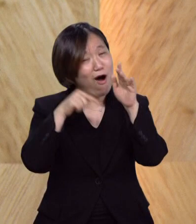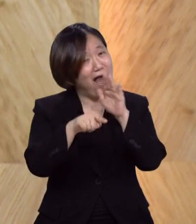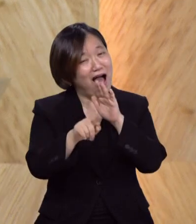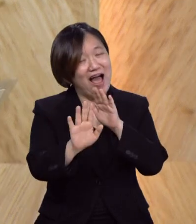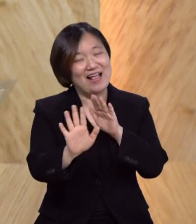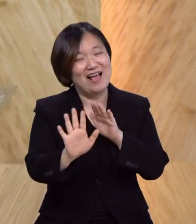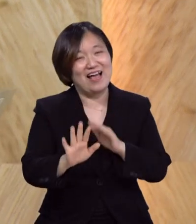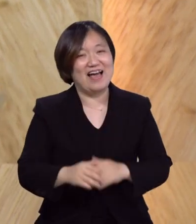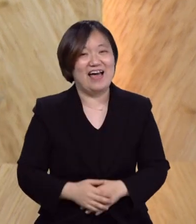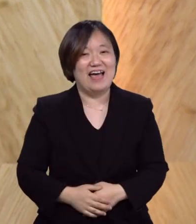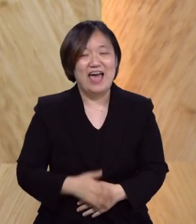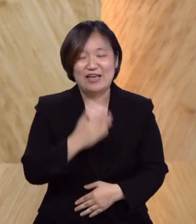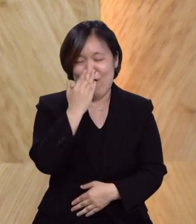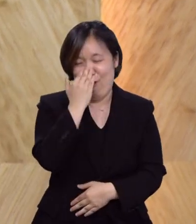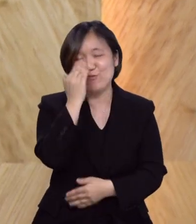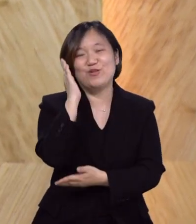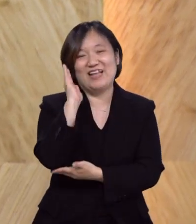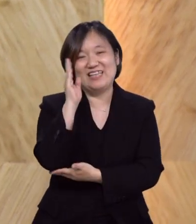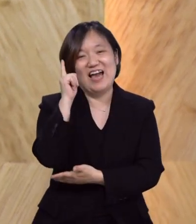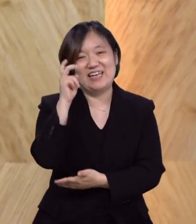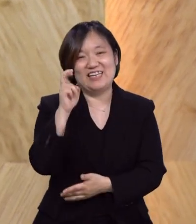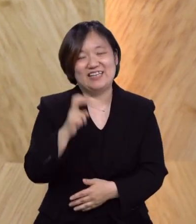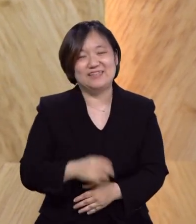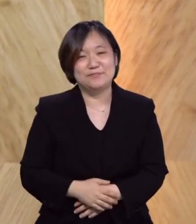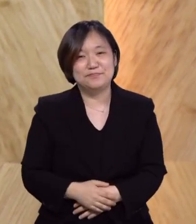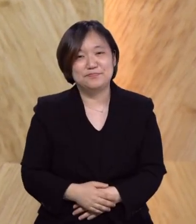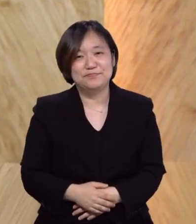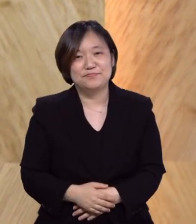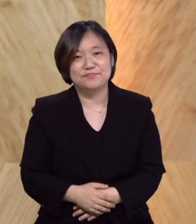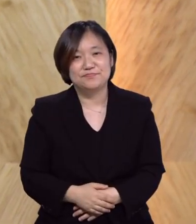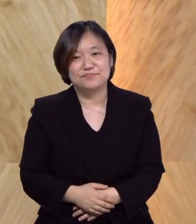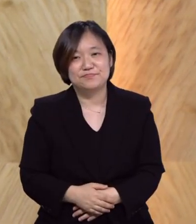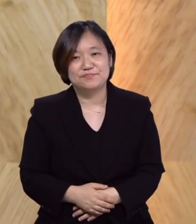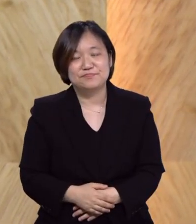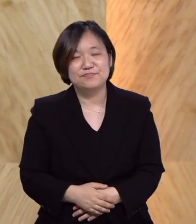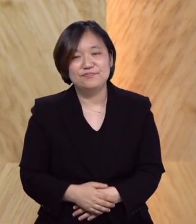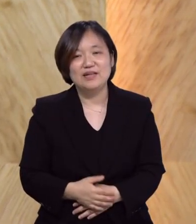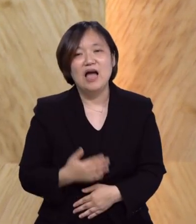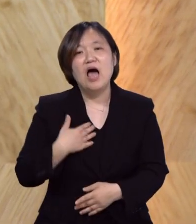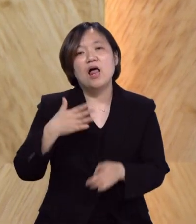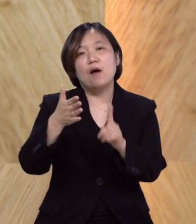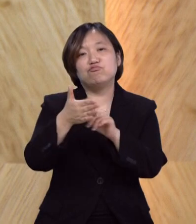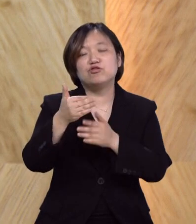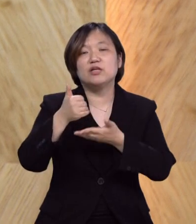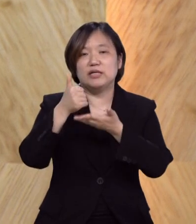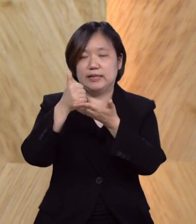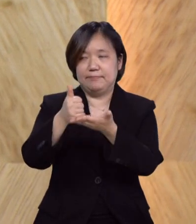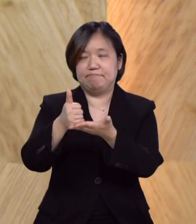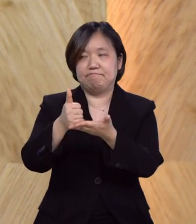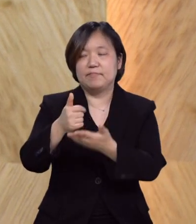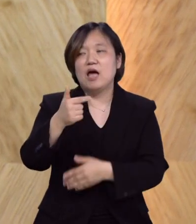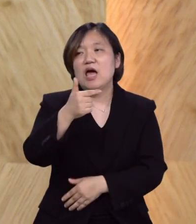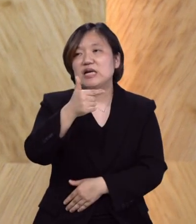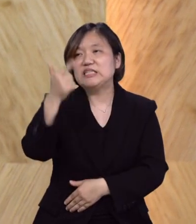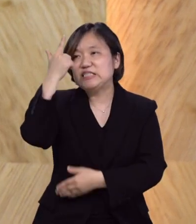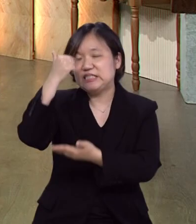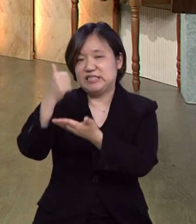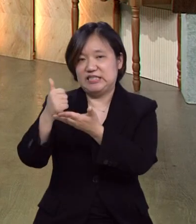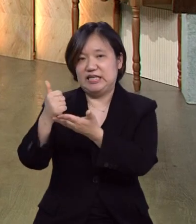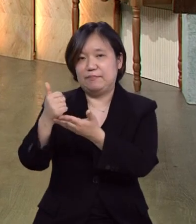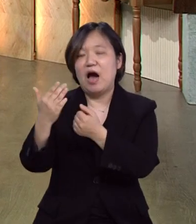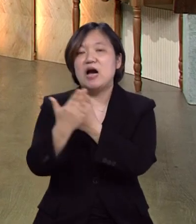그런 겸손의 말씀을 하신 겁니다 부처님과 큰스님의 은혜를 갚으려면